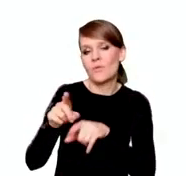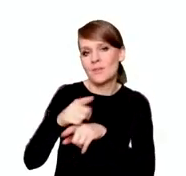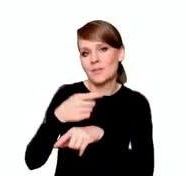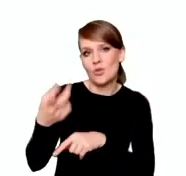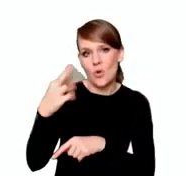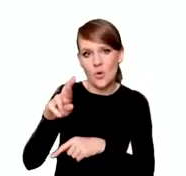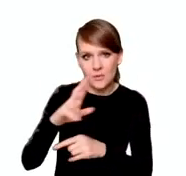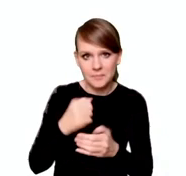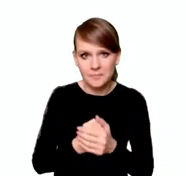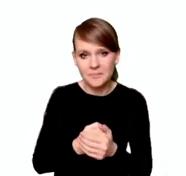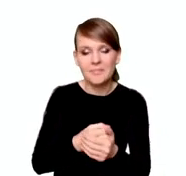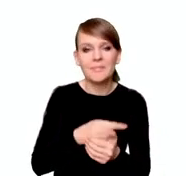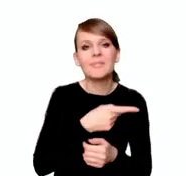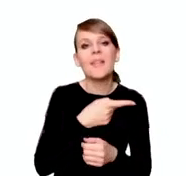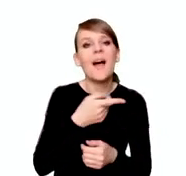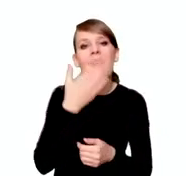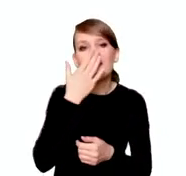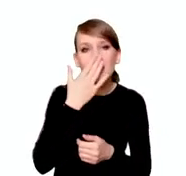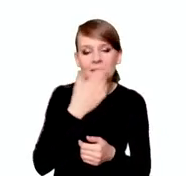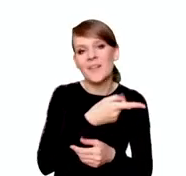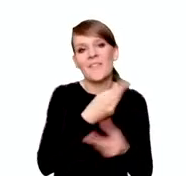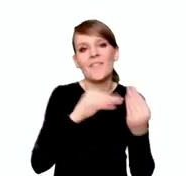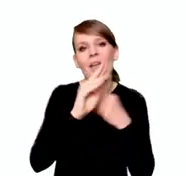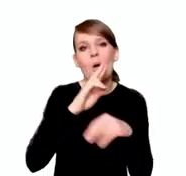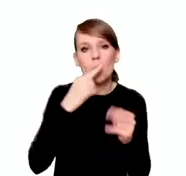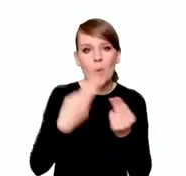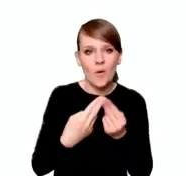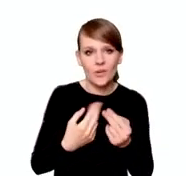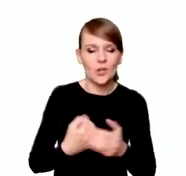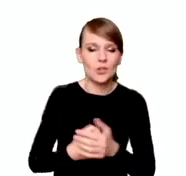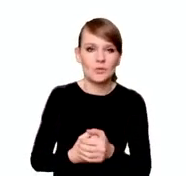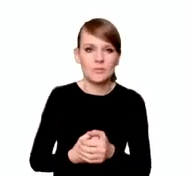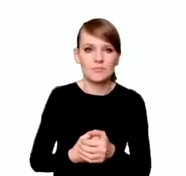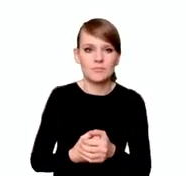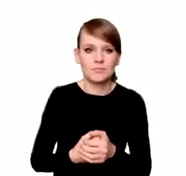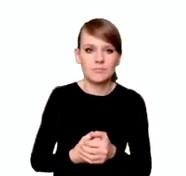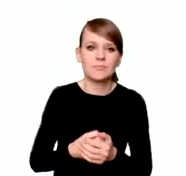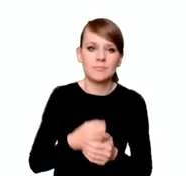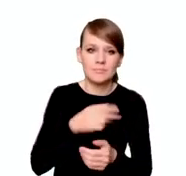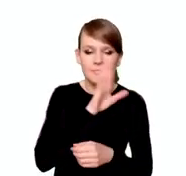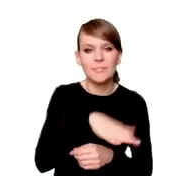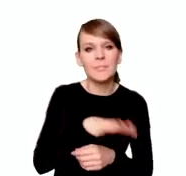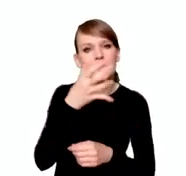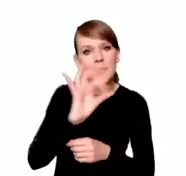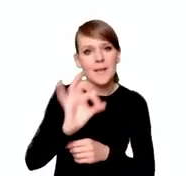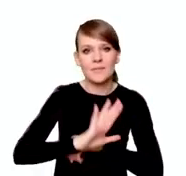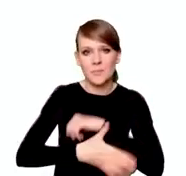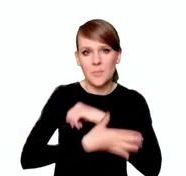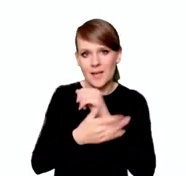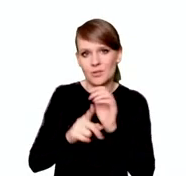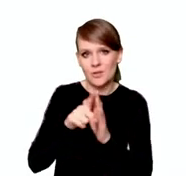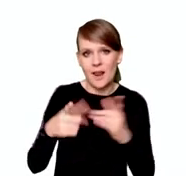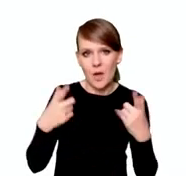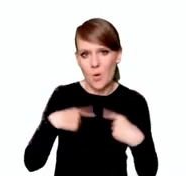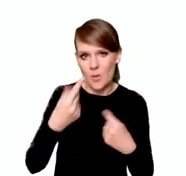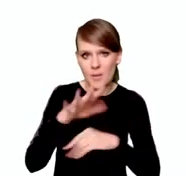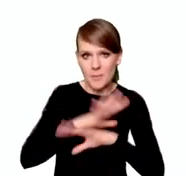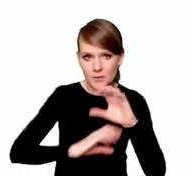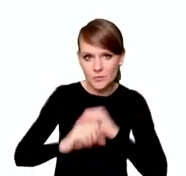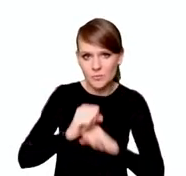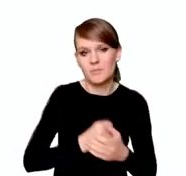pojawiającymi się odpowiedziami były specjalne wsparcie dla osób z niepełnosprawnościami,